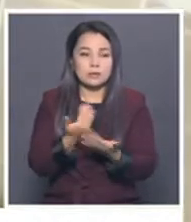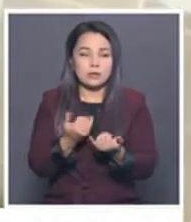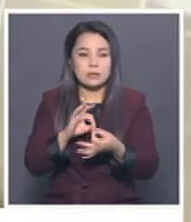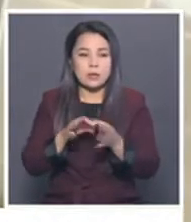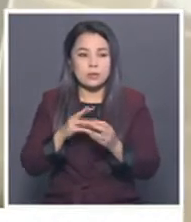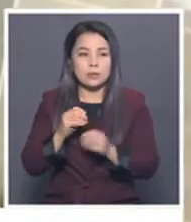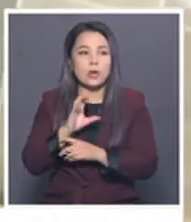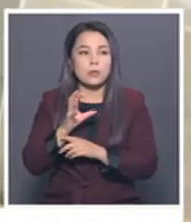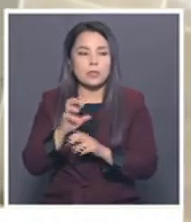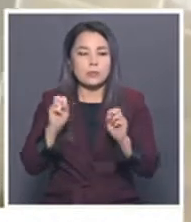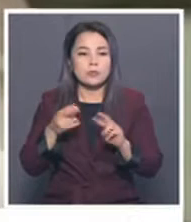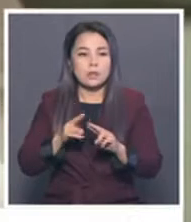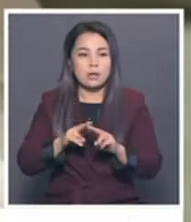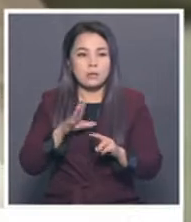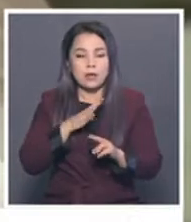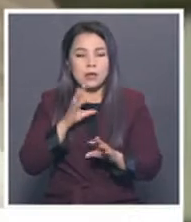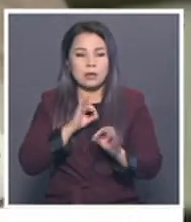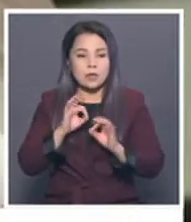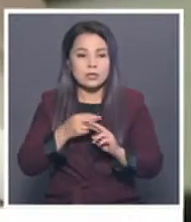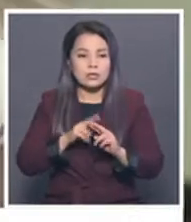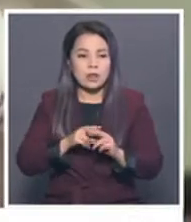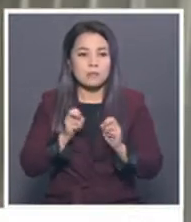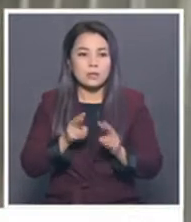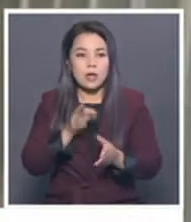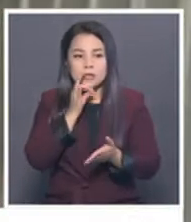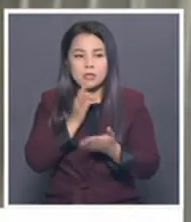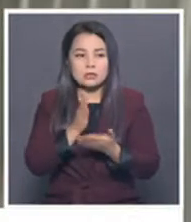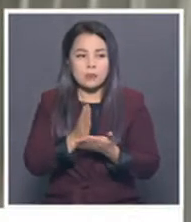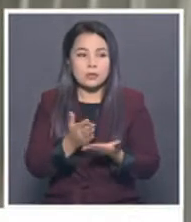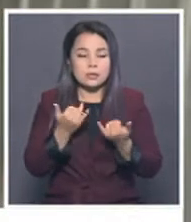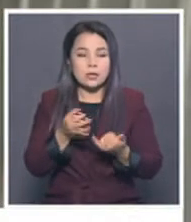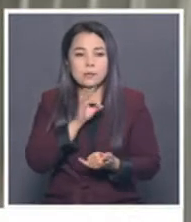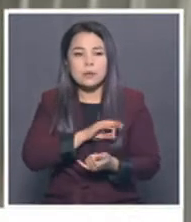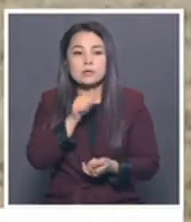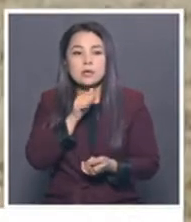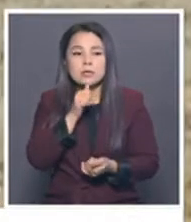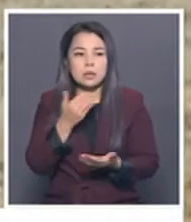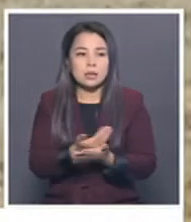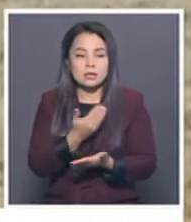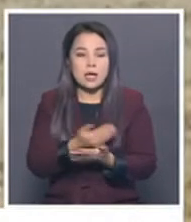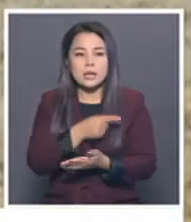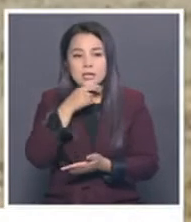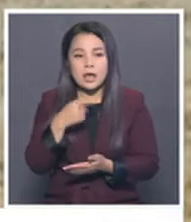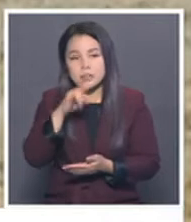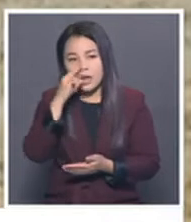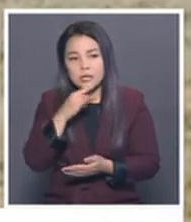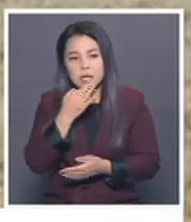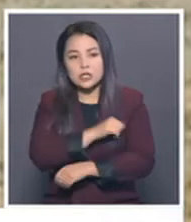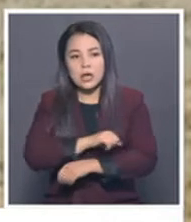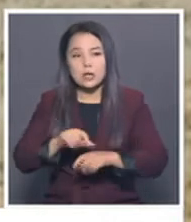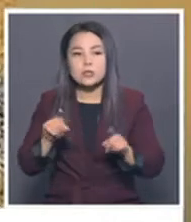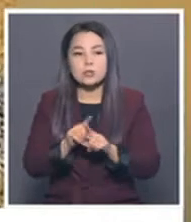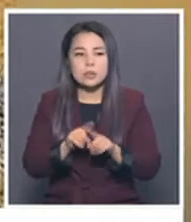сарапшылар Спутник 5 атты бұл препараттың қауіпсіздігіне күмән келтіріп отыр. Ал Роспотребнадзордың мәліметінше Ресейдің Қазақстанмен шекаралас